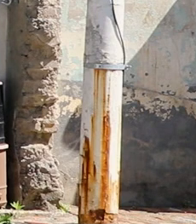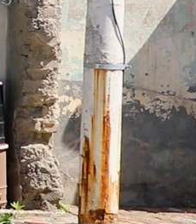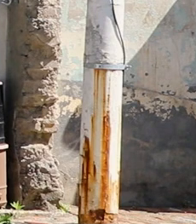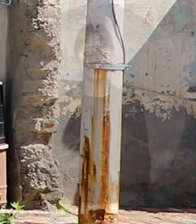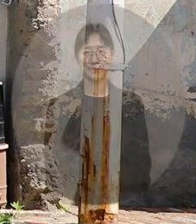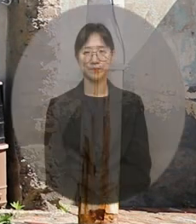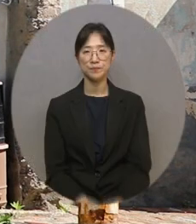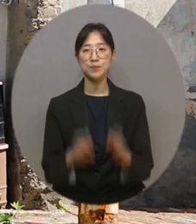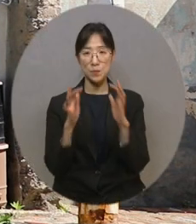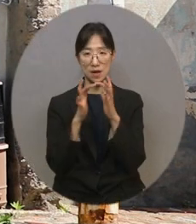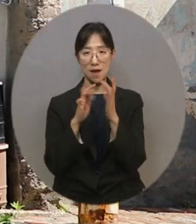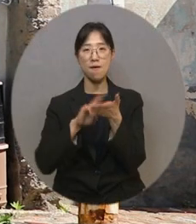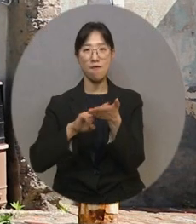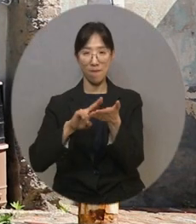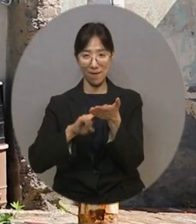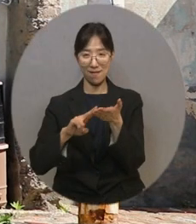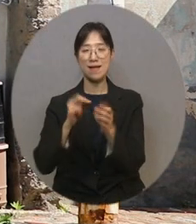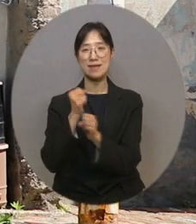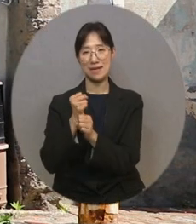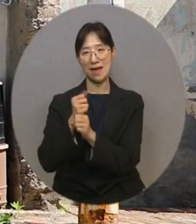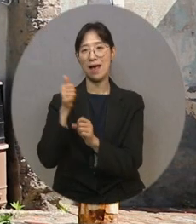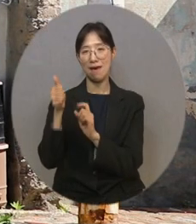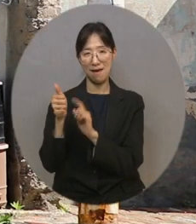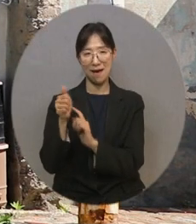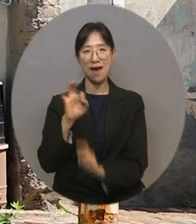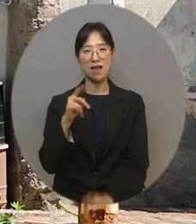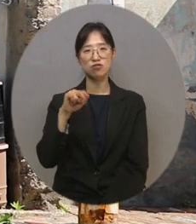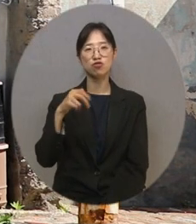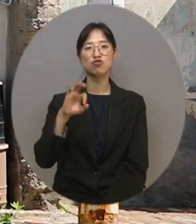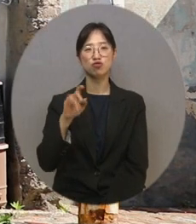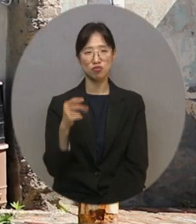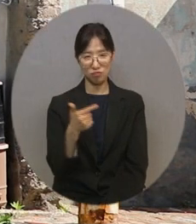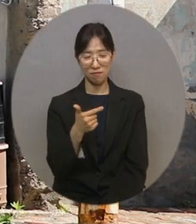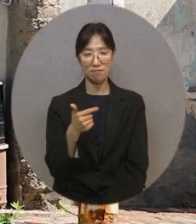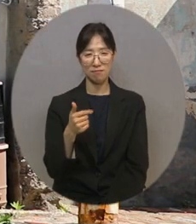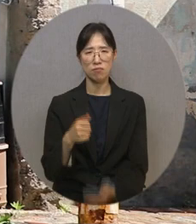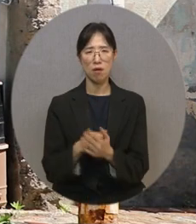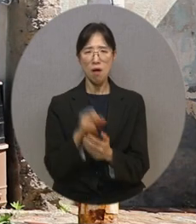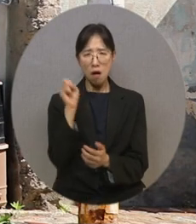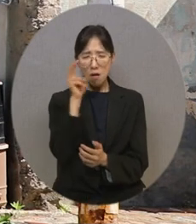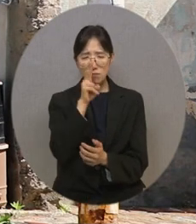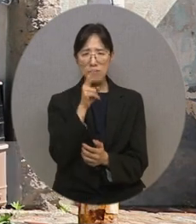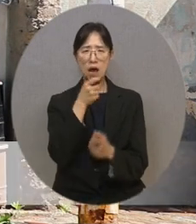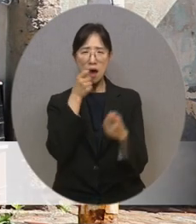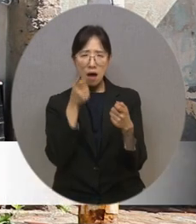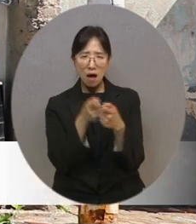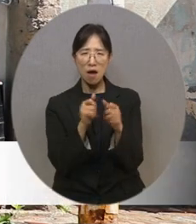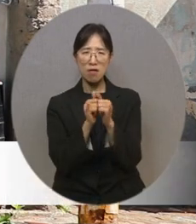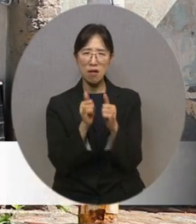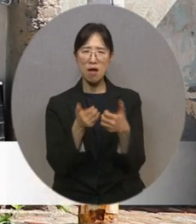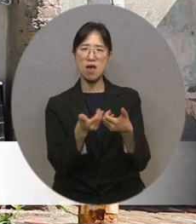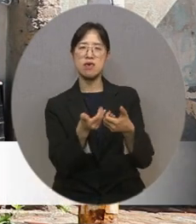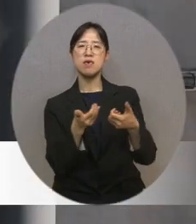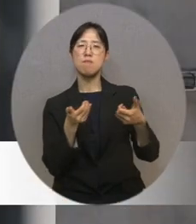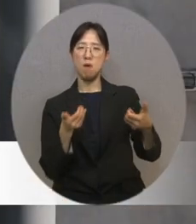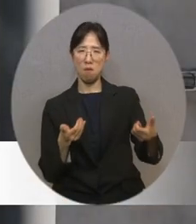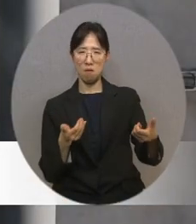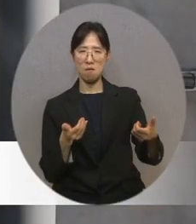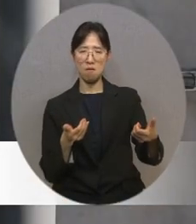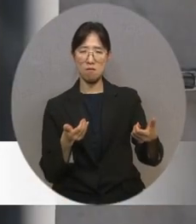웹툰 작가로 활동한 안순현 작가는 갑작스럽게 가장 가까운 관계들과 이별을 맞이하게